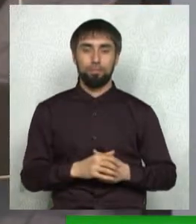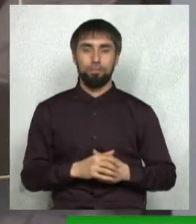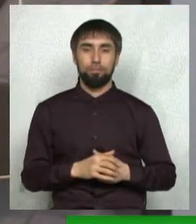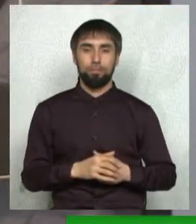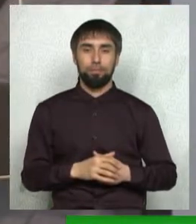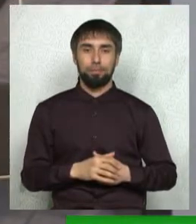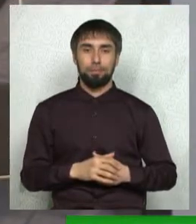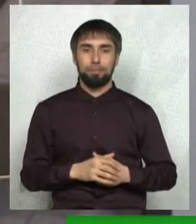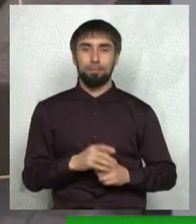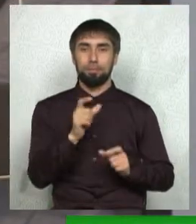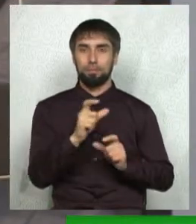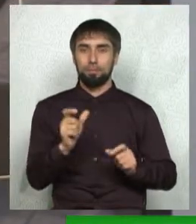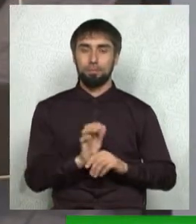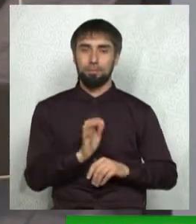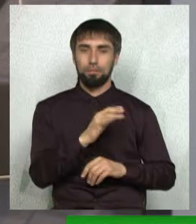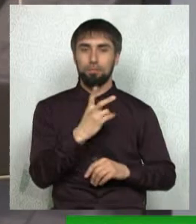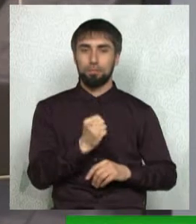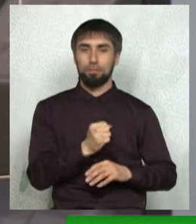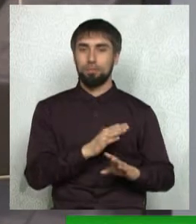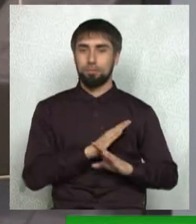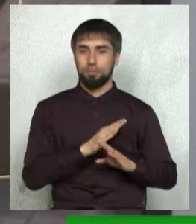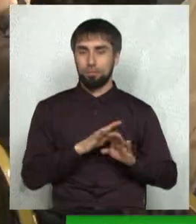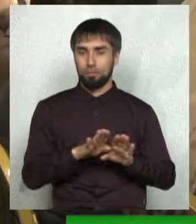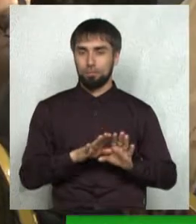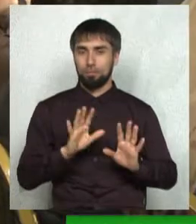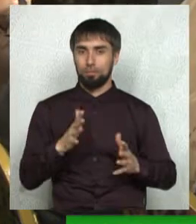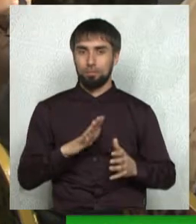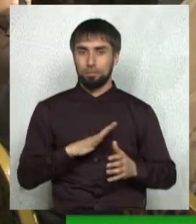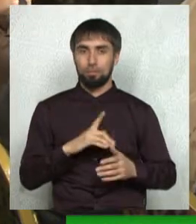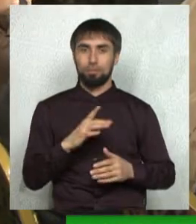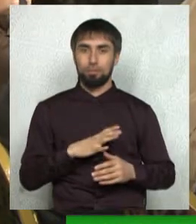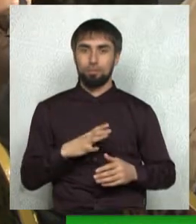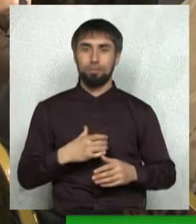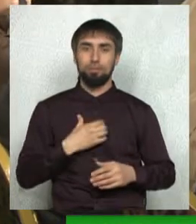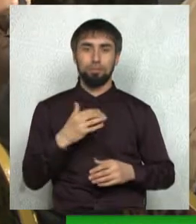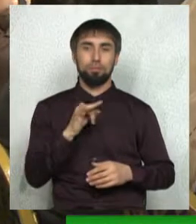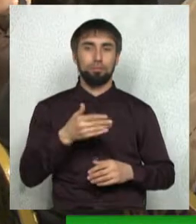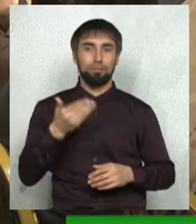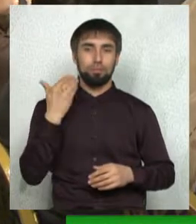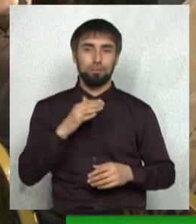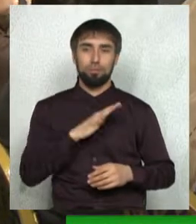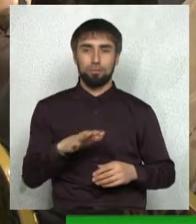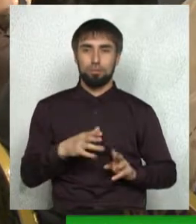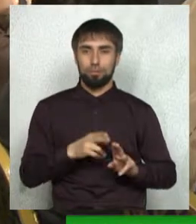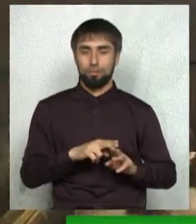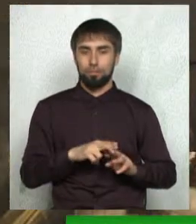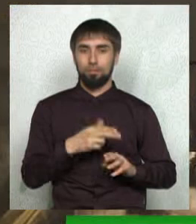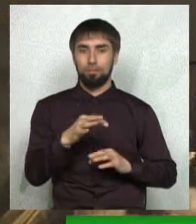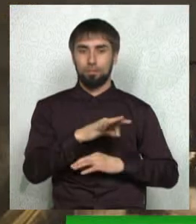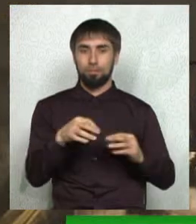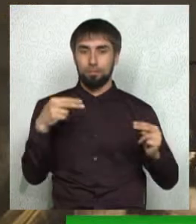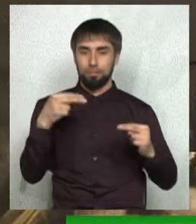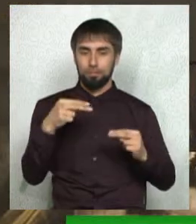на погибель. Вот такая была ситуация. Чтобы ужасы прошлого не были преданы забвению, проект